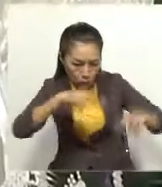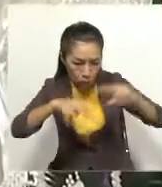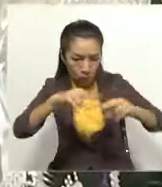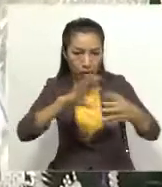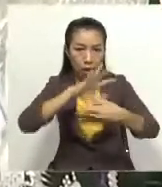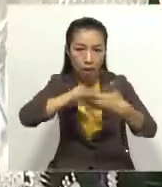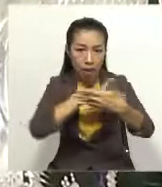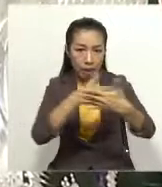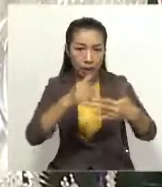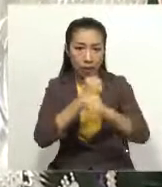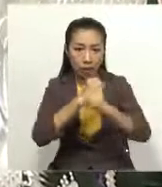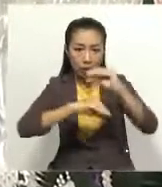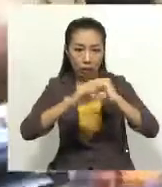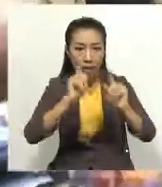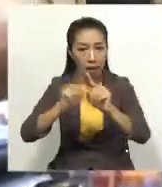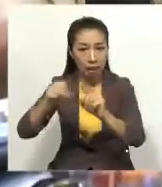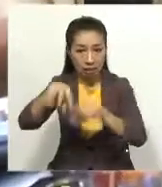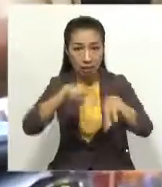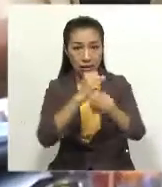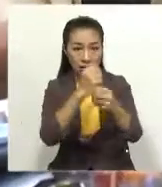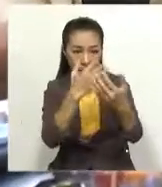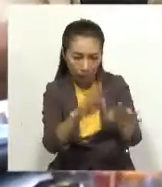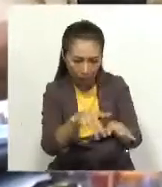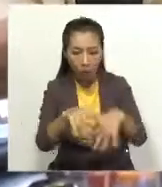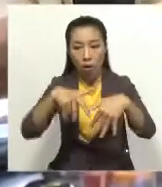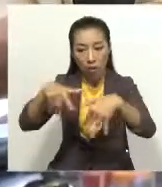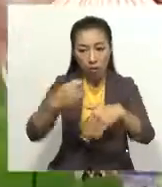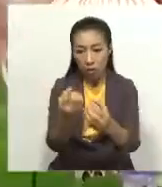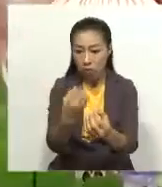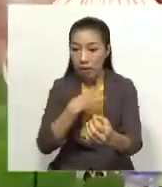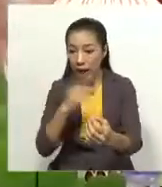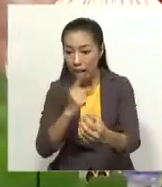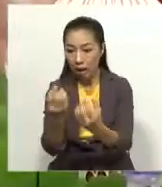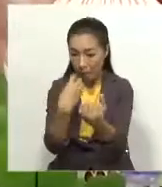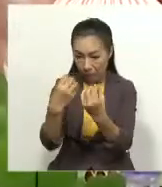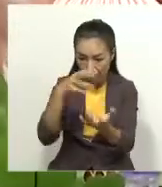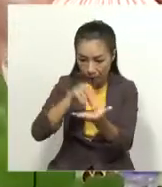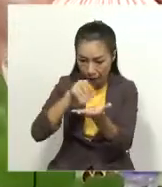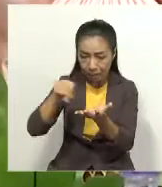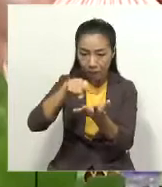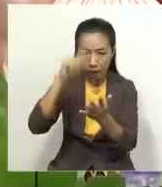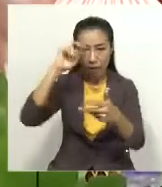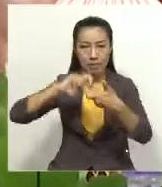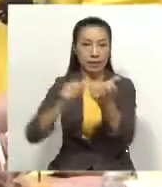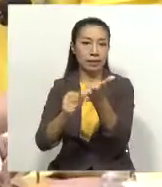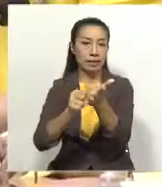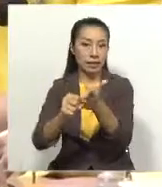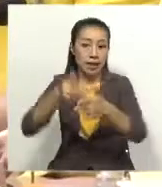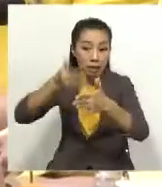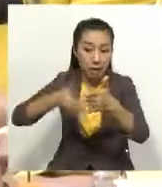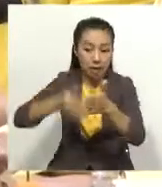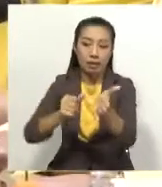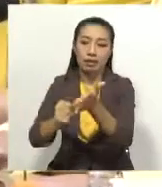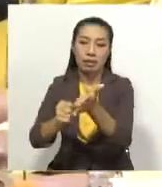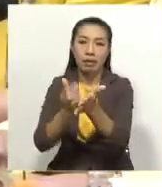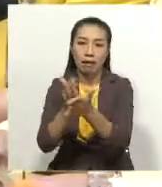ของโครงการต่างๆที่ดำเนินการไปแล้วและรับฟังความต้องการของประชาชนเพื่อแก้ปัญหาและอุปสรรคต่างๆที่อาจจะทำ